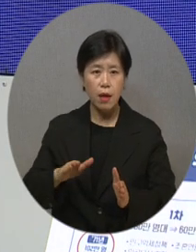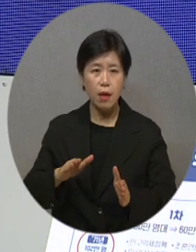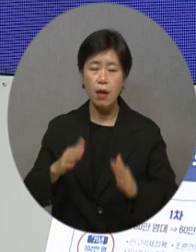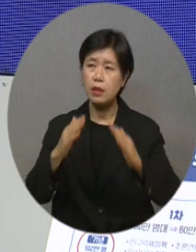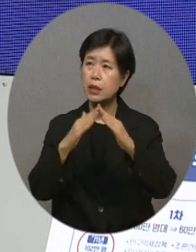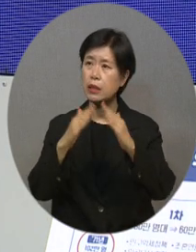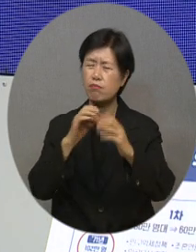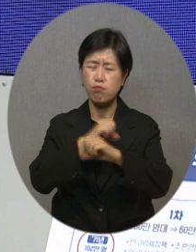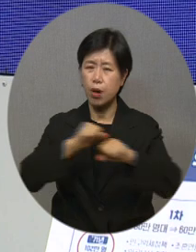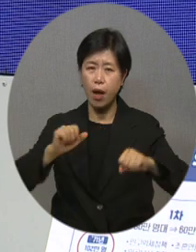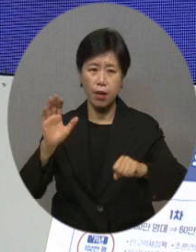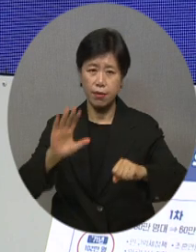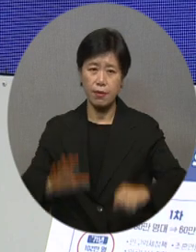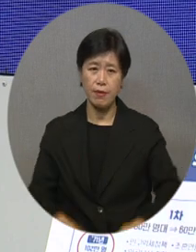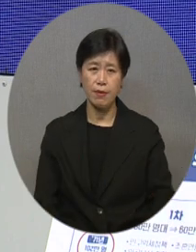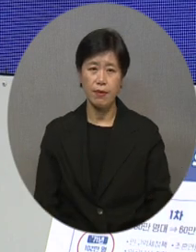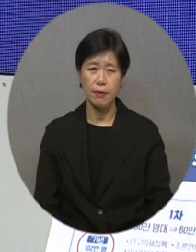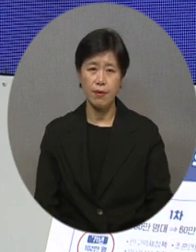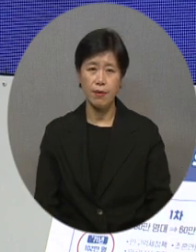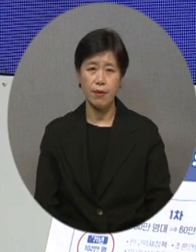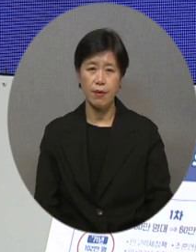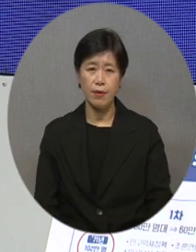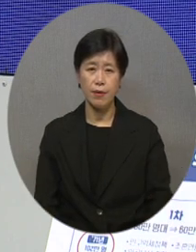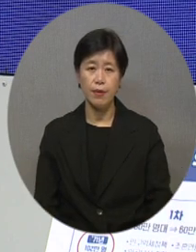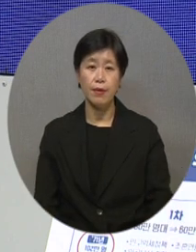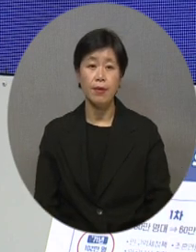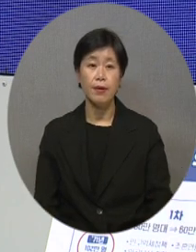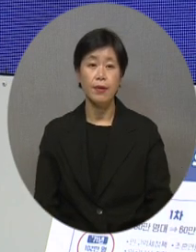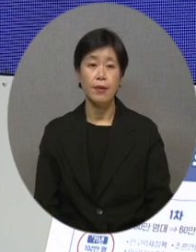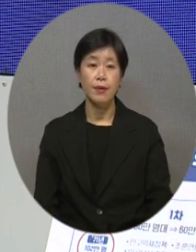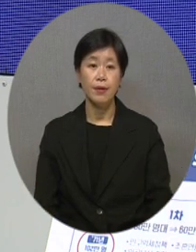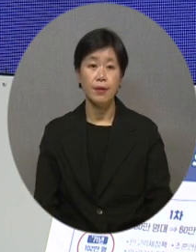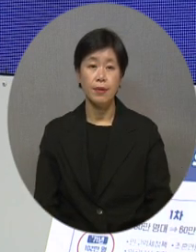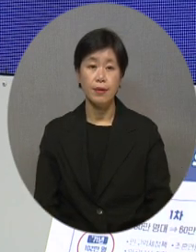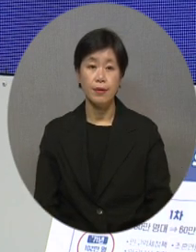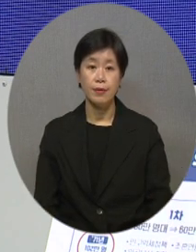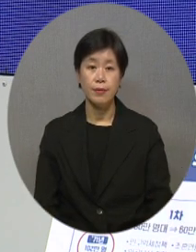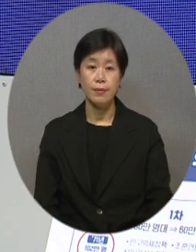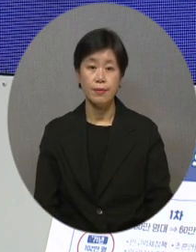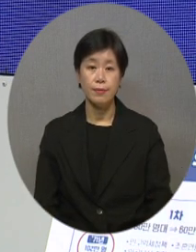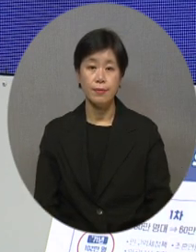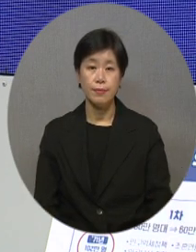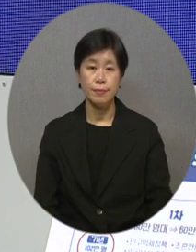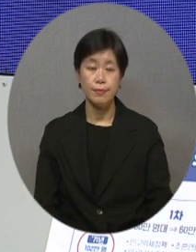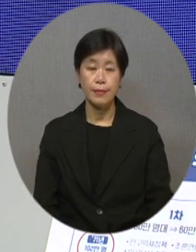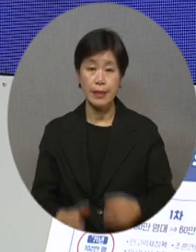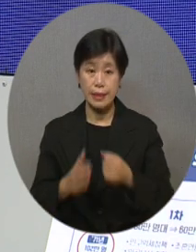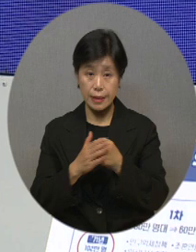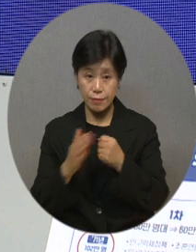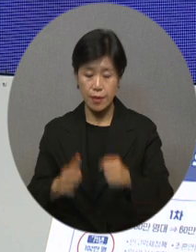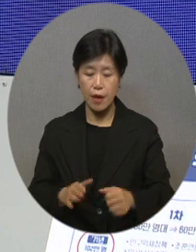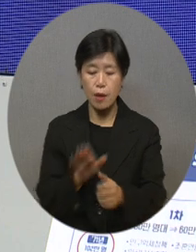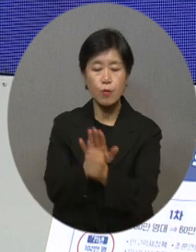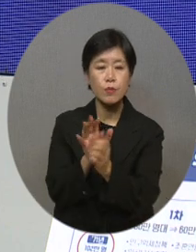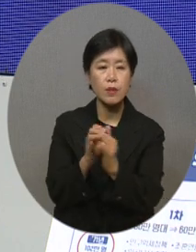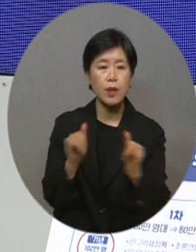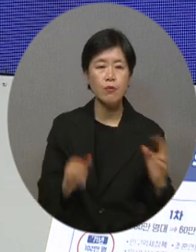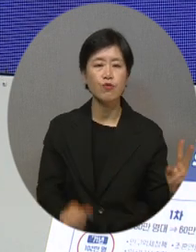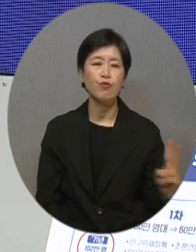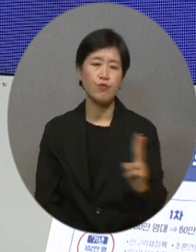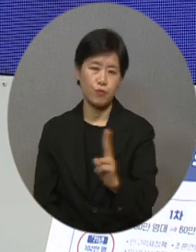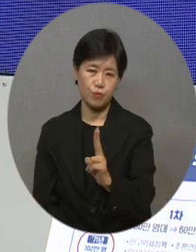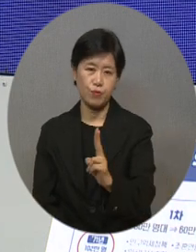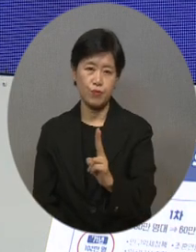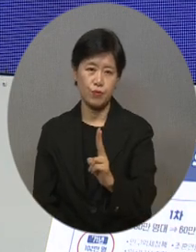뭐랄까요. 그 집도 2명만 보내달라는 겁니다. 그래서 2명을 보내줄 때 그분들에 대해서는 더